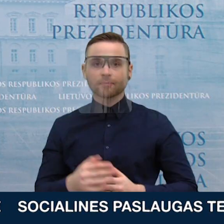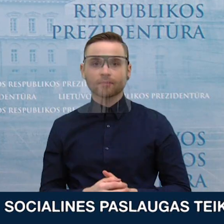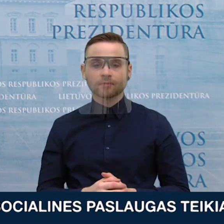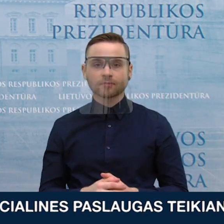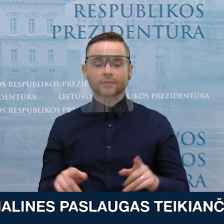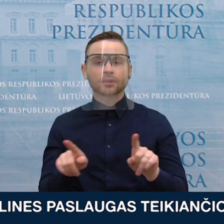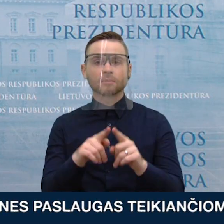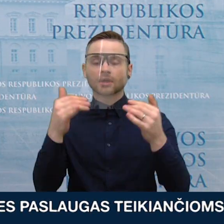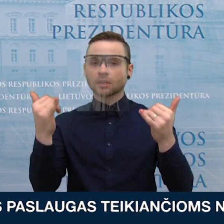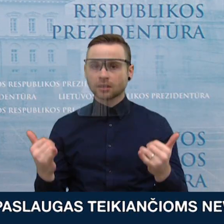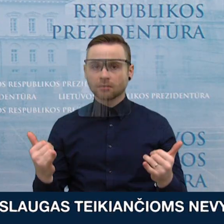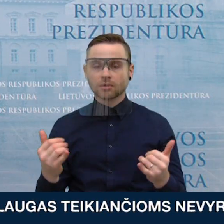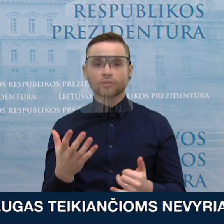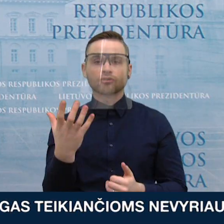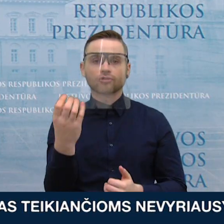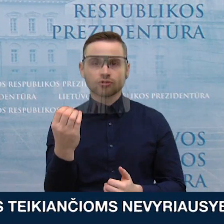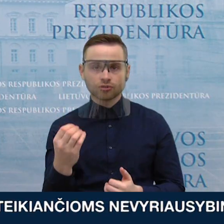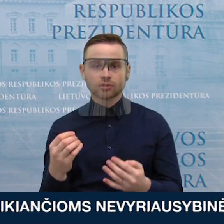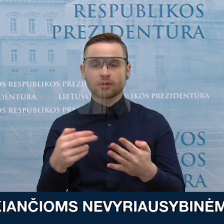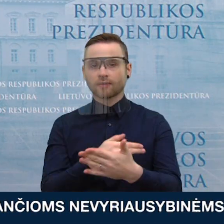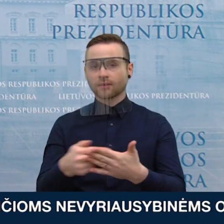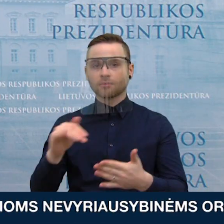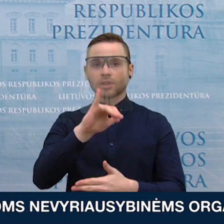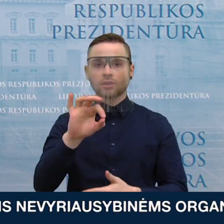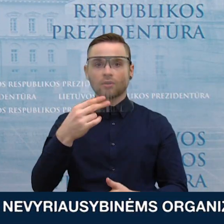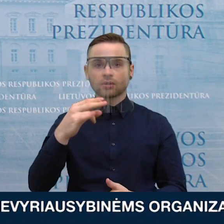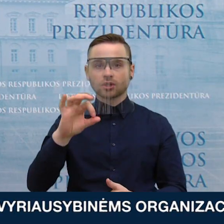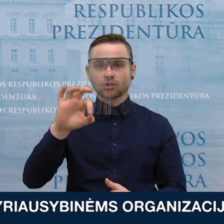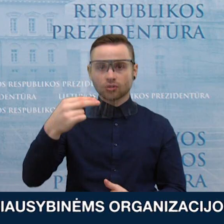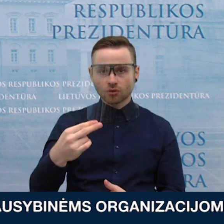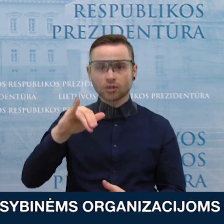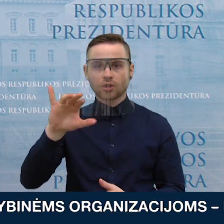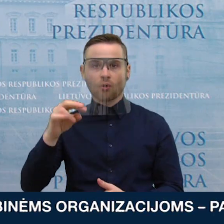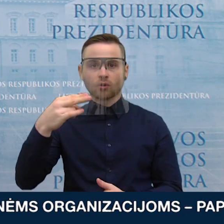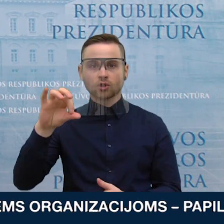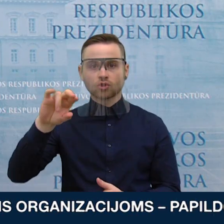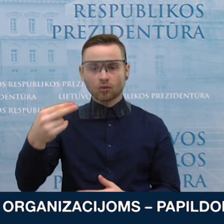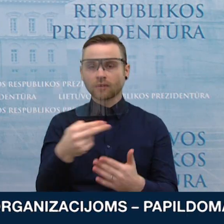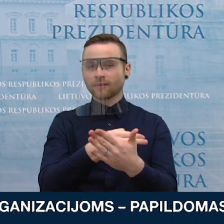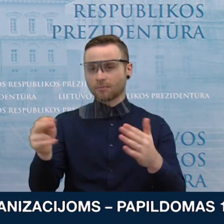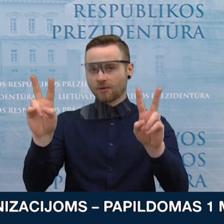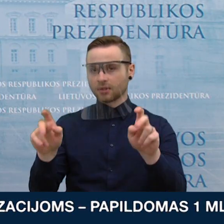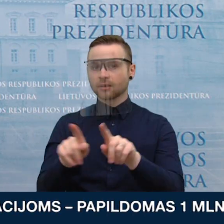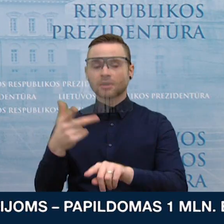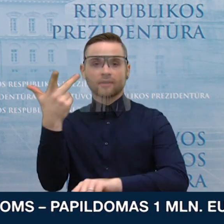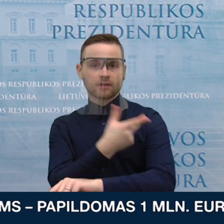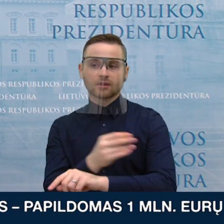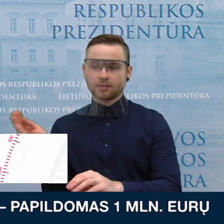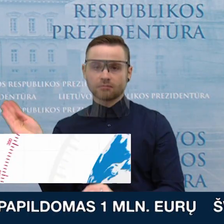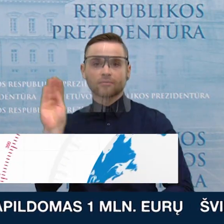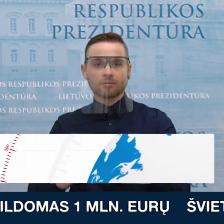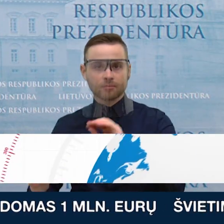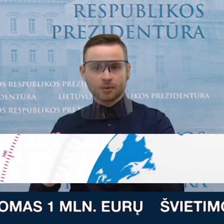stovi kita didelė kompanija Johnson & Johnson. Preliminariai svarstomas